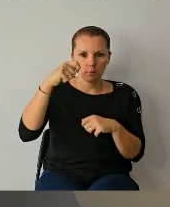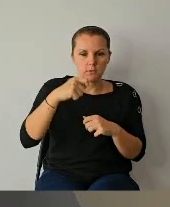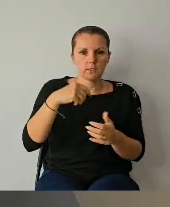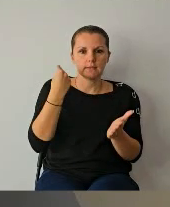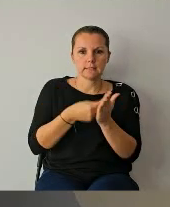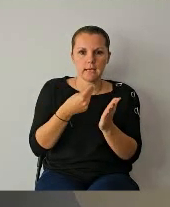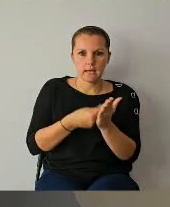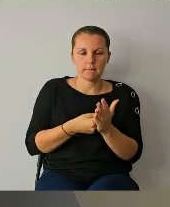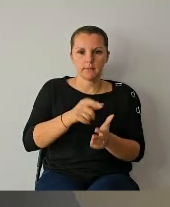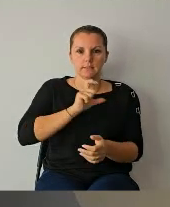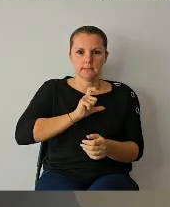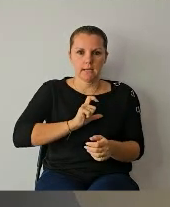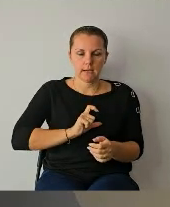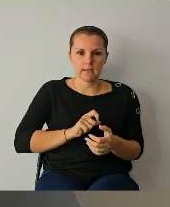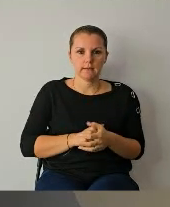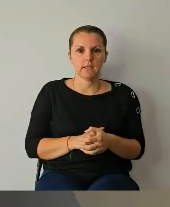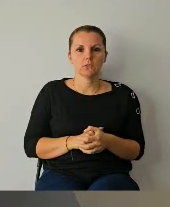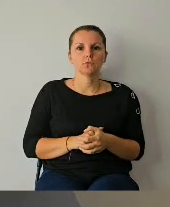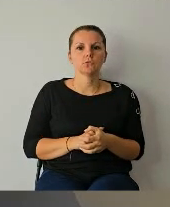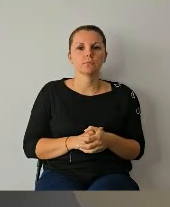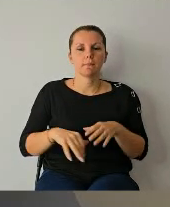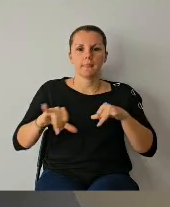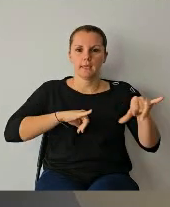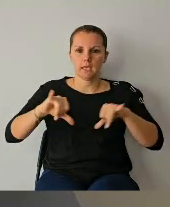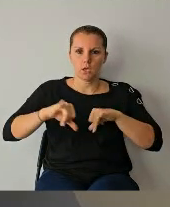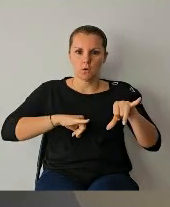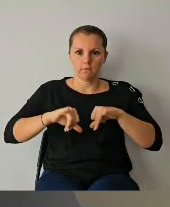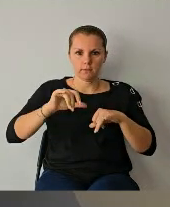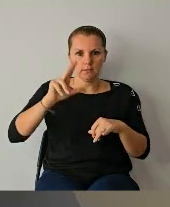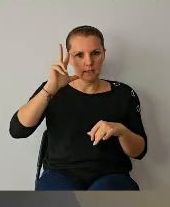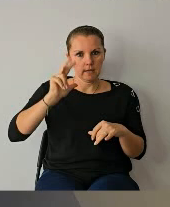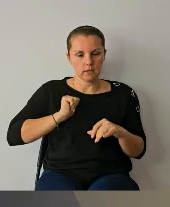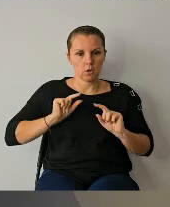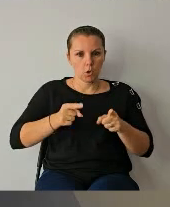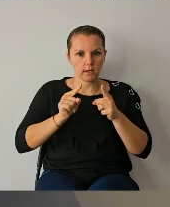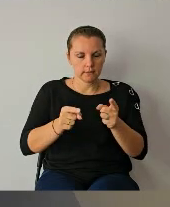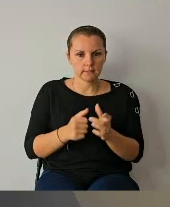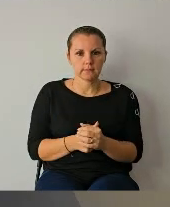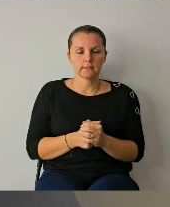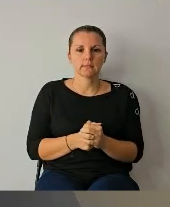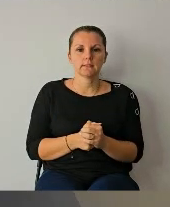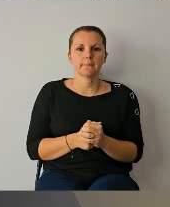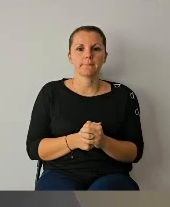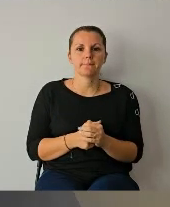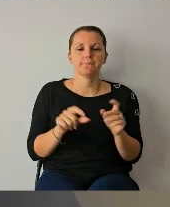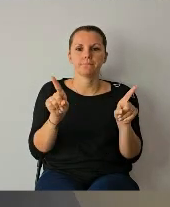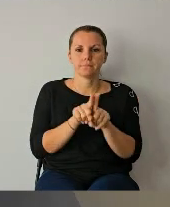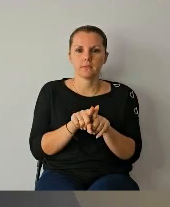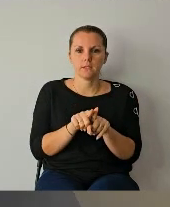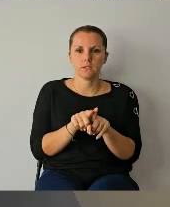skarbnik gminy, sekretarz gminy, kierownicy jednostek organizacyjnych gminy Bogufała oraz